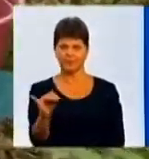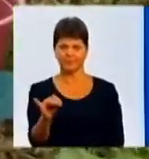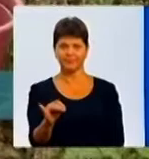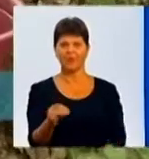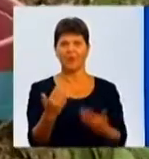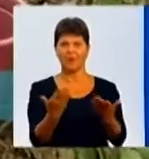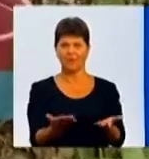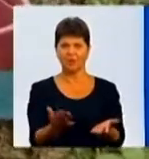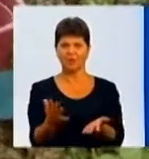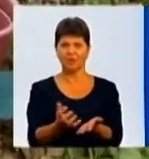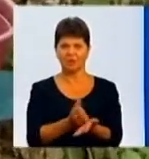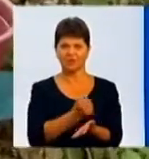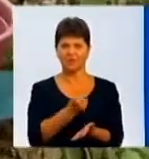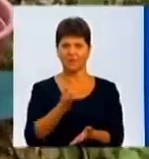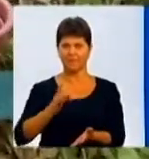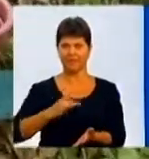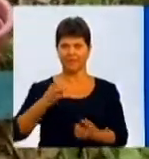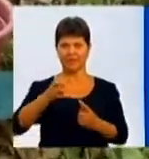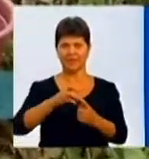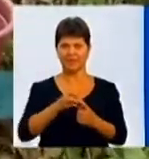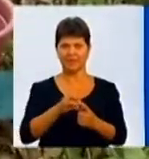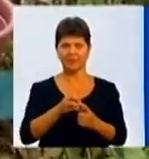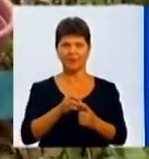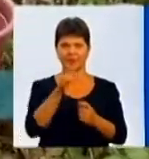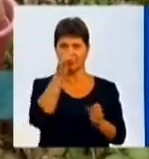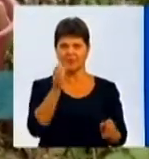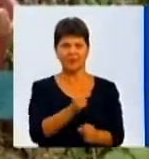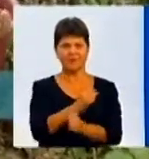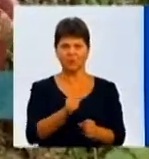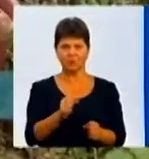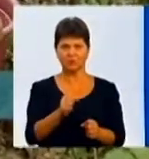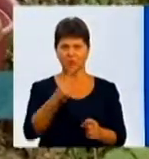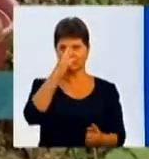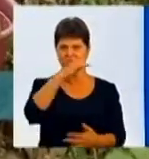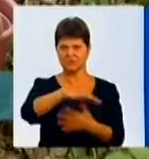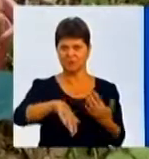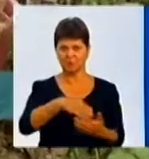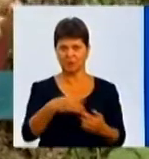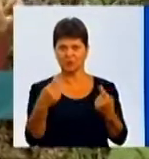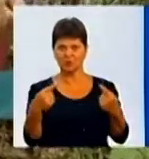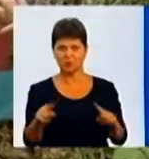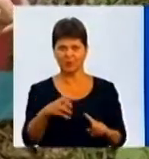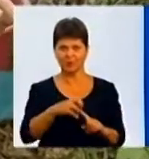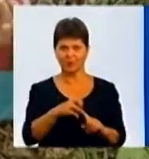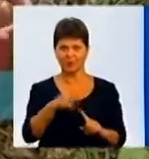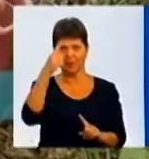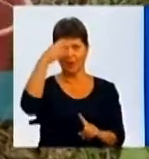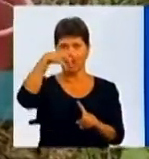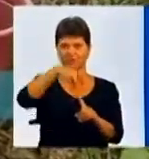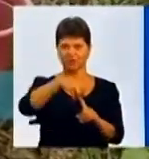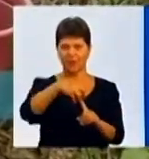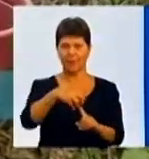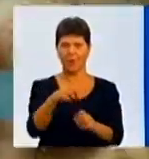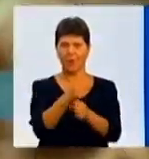Его невозможно спутать ни с каким другим грибом. Шляпка у него сверху такая коричневая, ножка белая и никогда